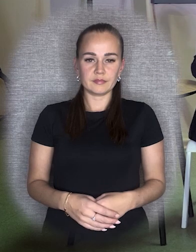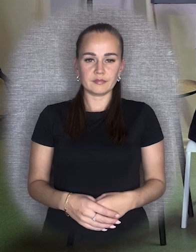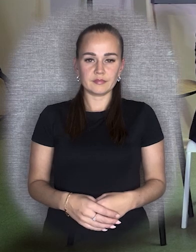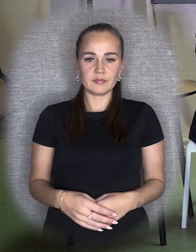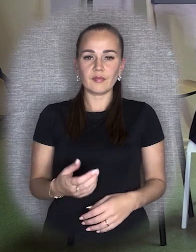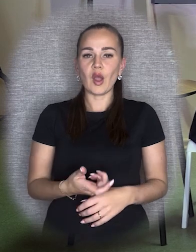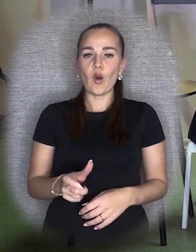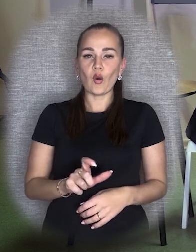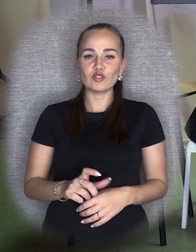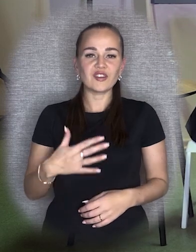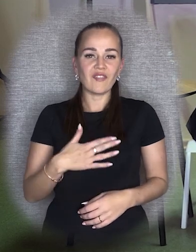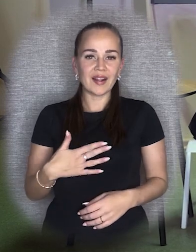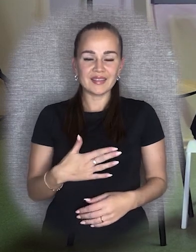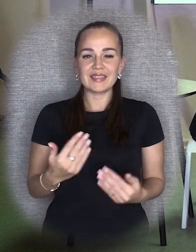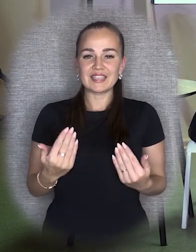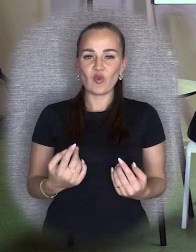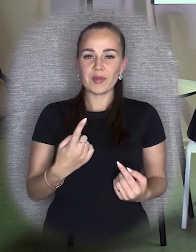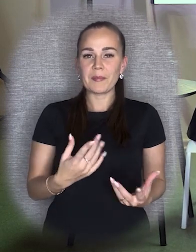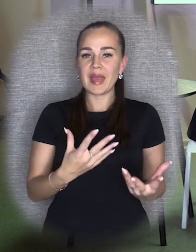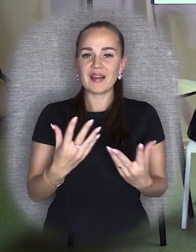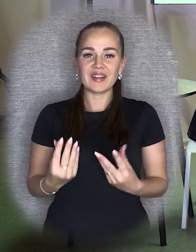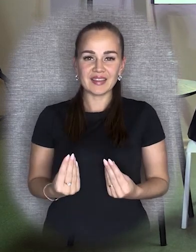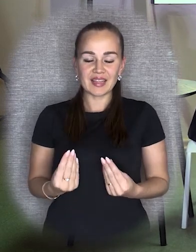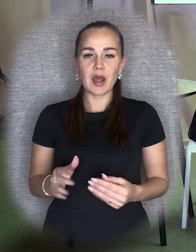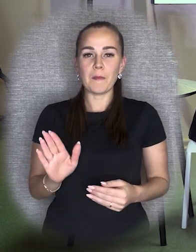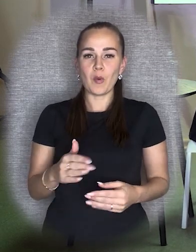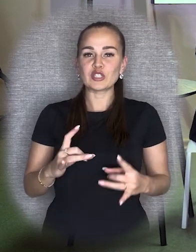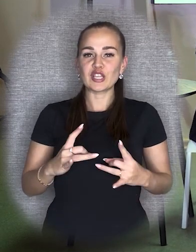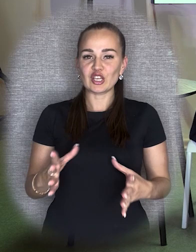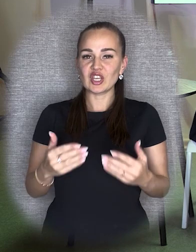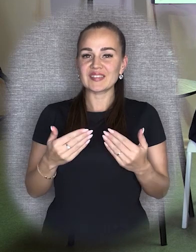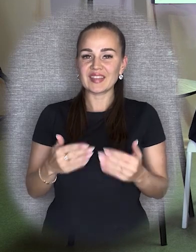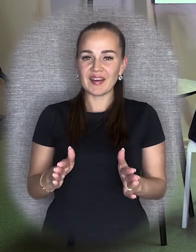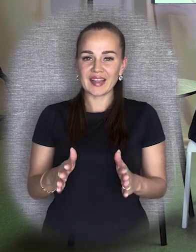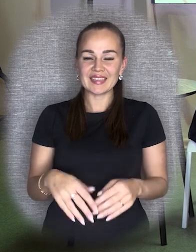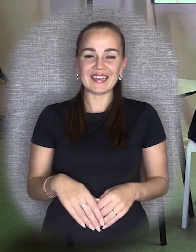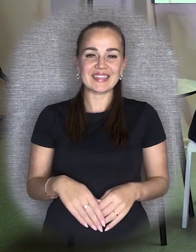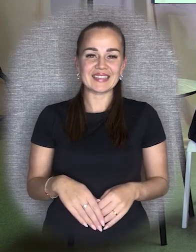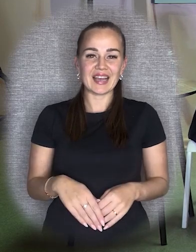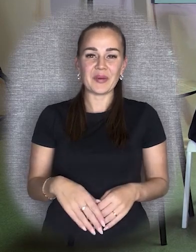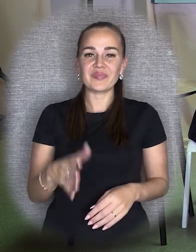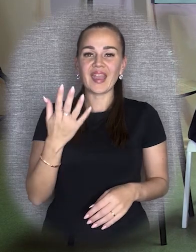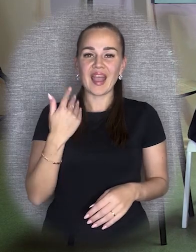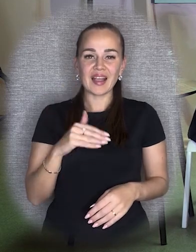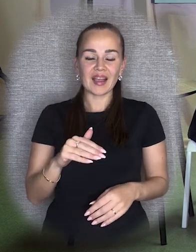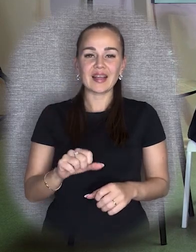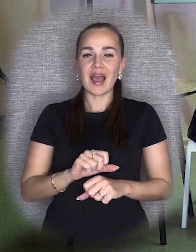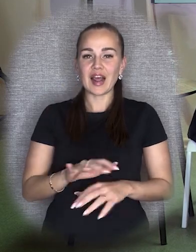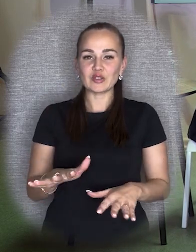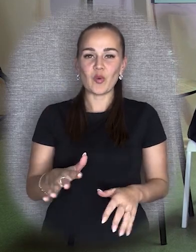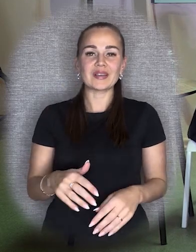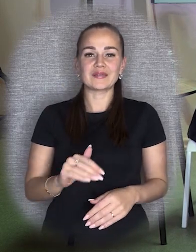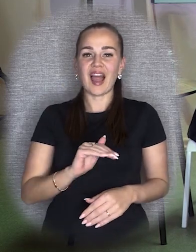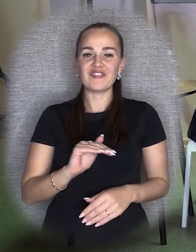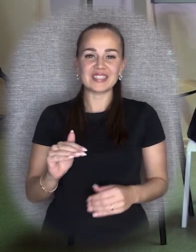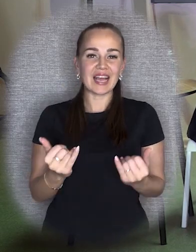Очень волнительно в первый день, именно после торжественного открытия, когда расходятся официальные гости